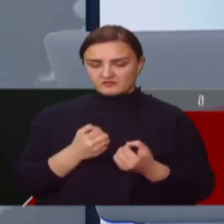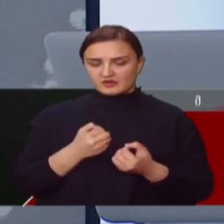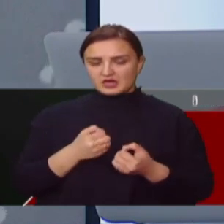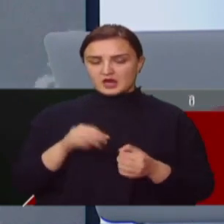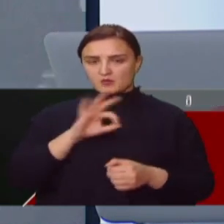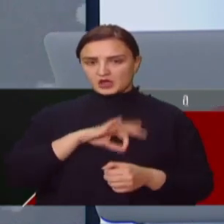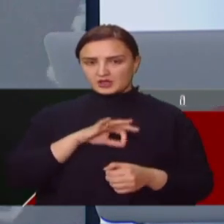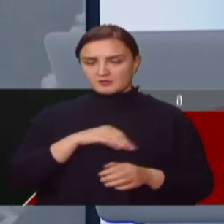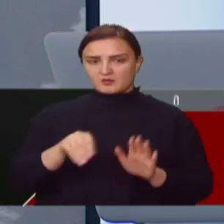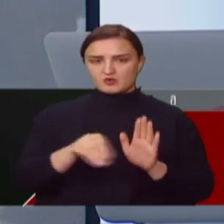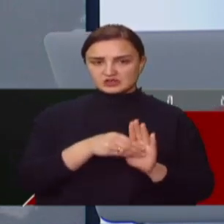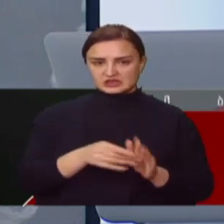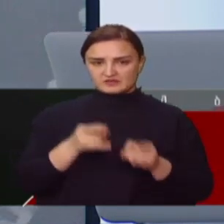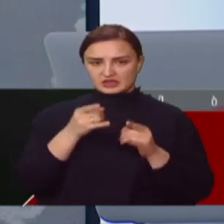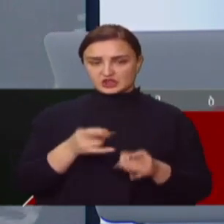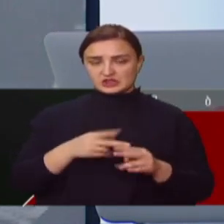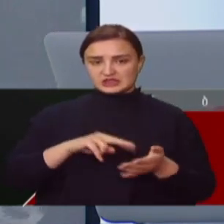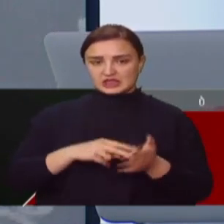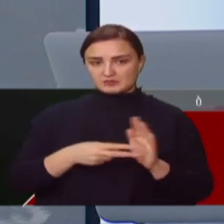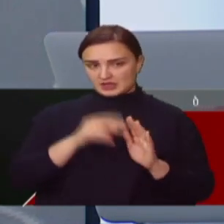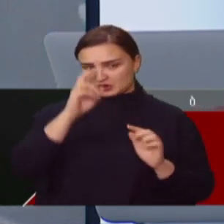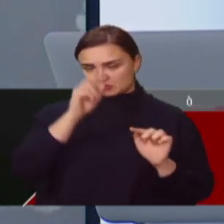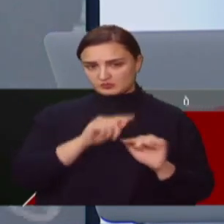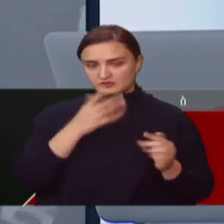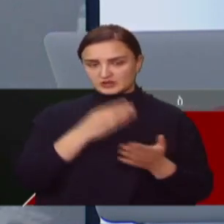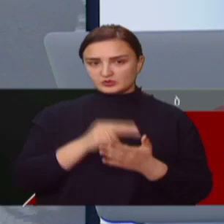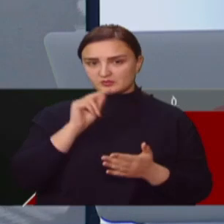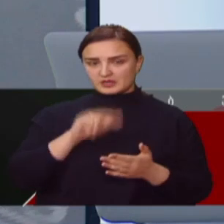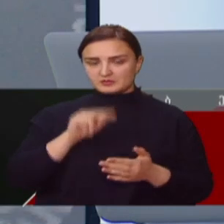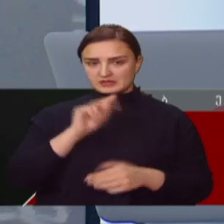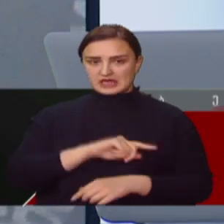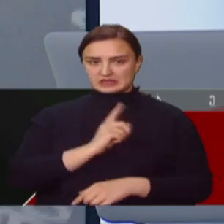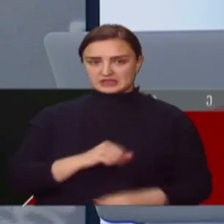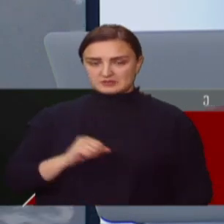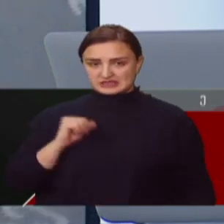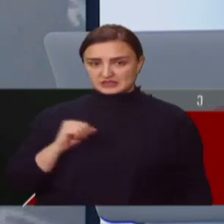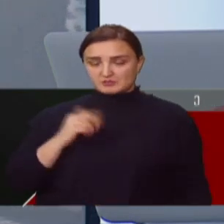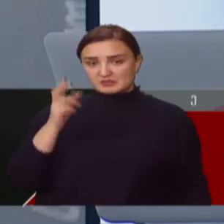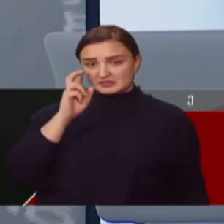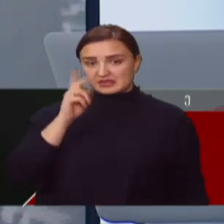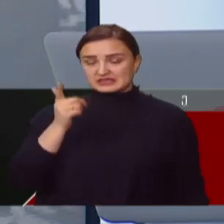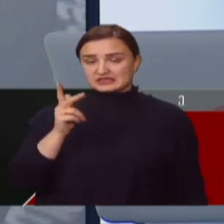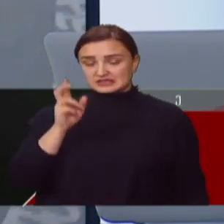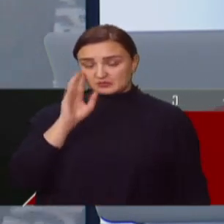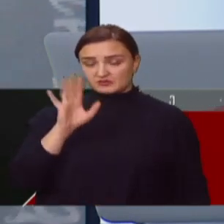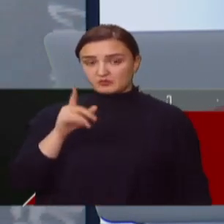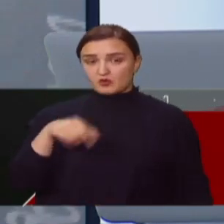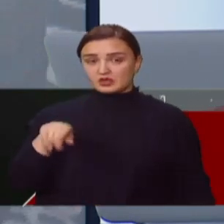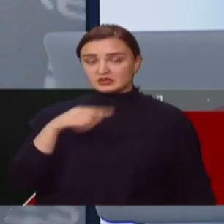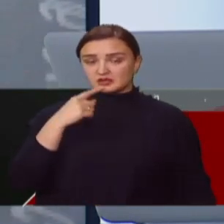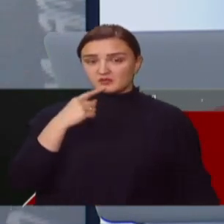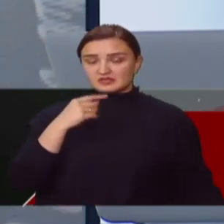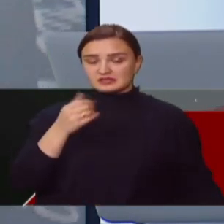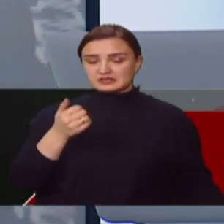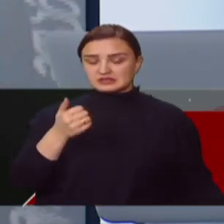dașineba. Esi schemebia romlitați xelisuclăbis oponentăbis acutari braldăbis gamqareba stiloben. Mesame sectoris armomadgălăbi gacalbăbis schemașit